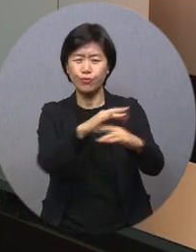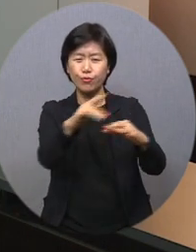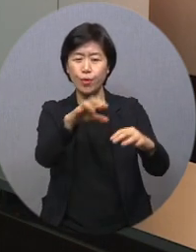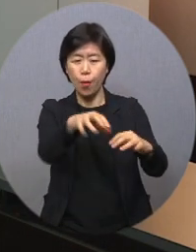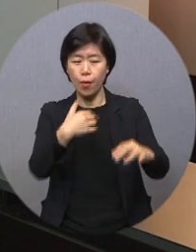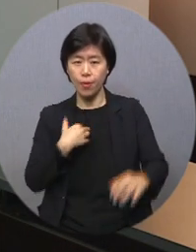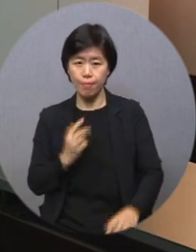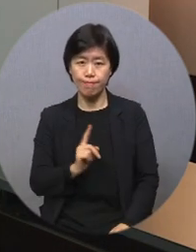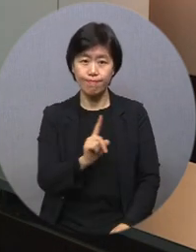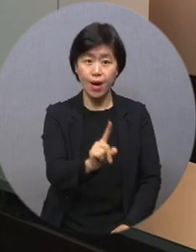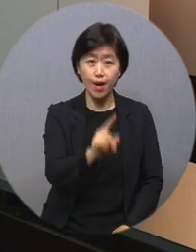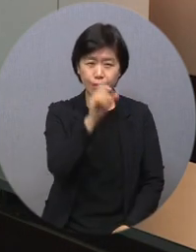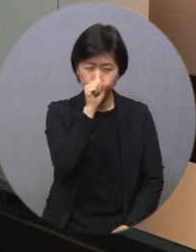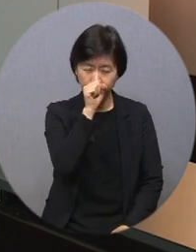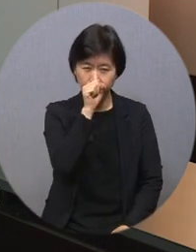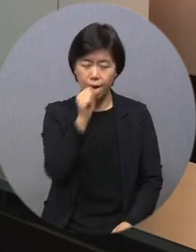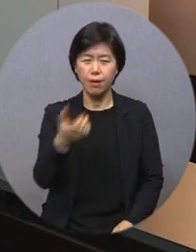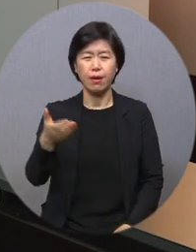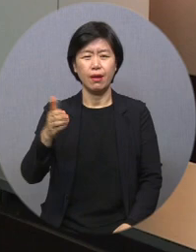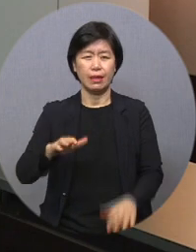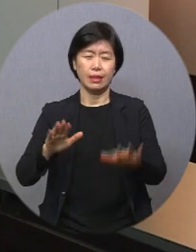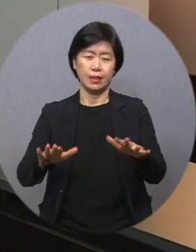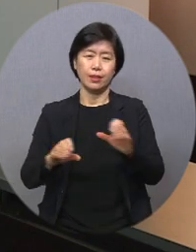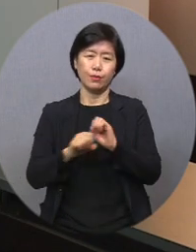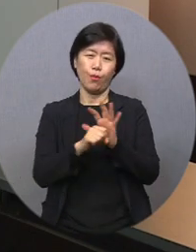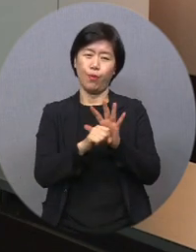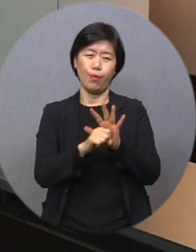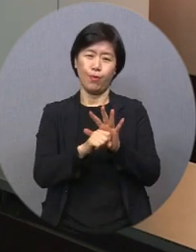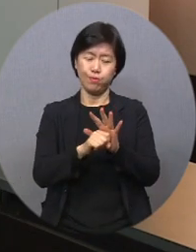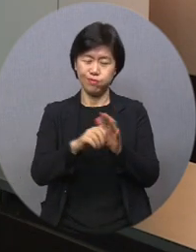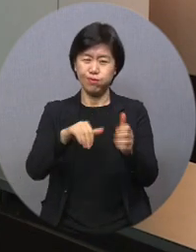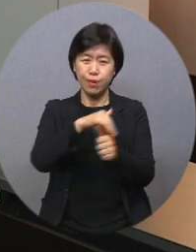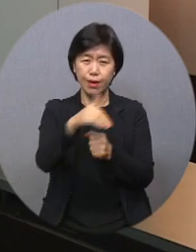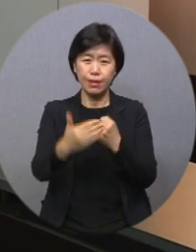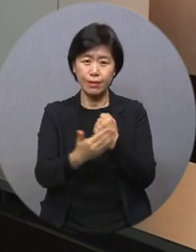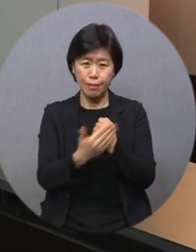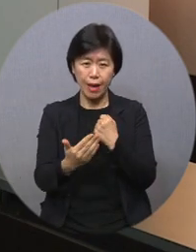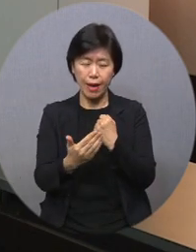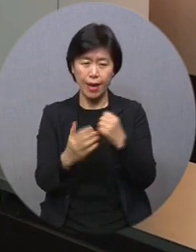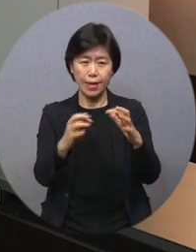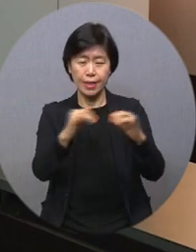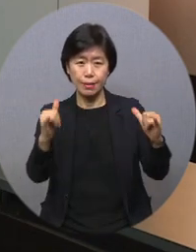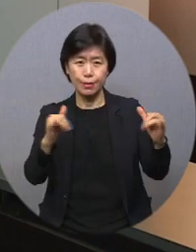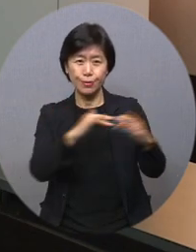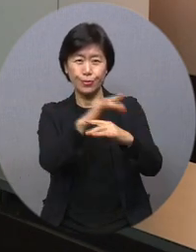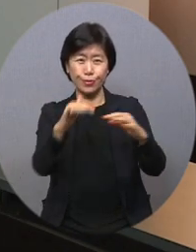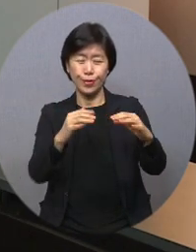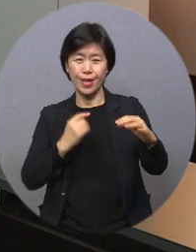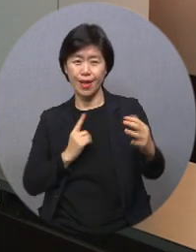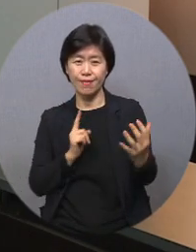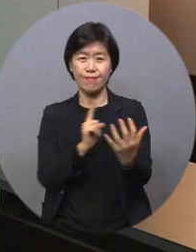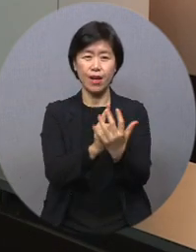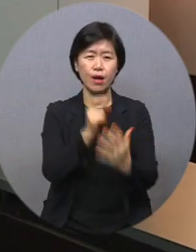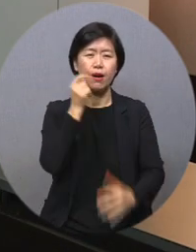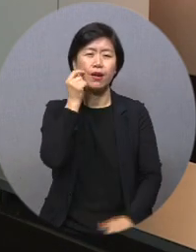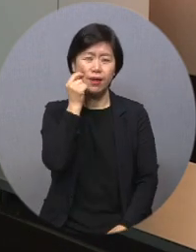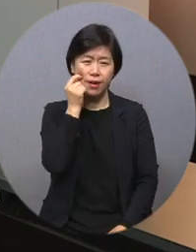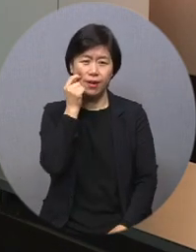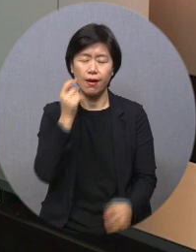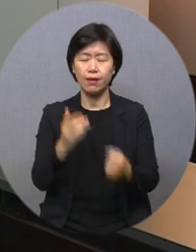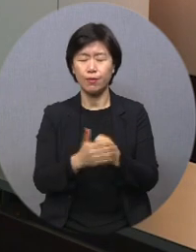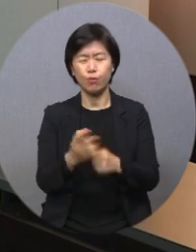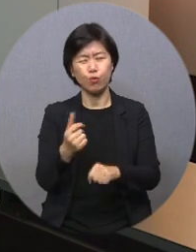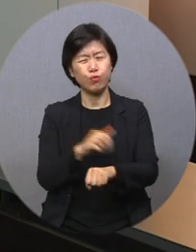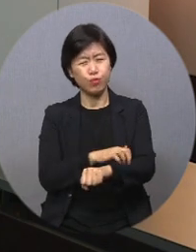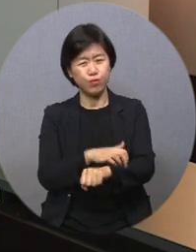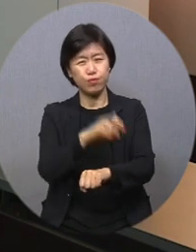그런 부분들을 지금 코로나 생기고 나서 한 번도 가지를 못하고 있는 상태여서 그런 부분들이 좀